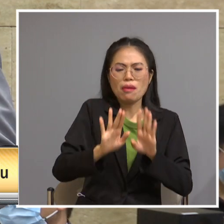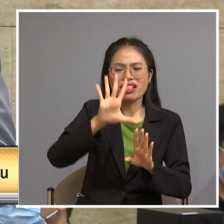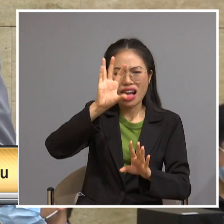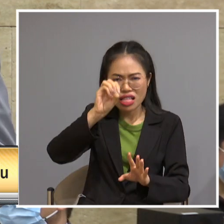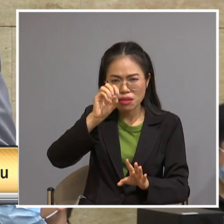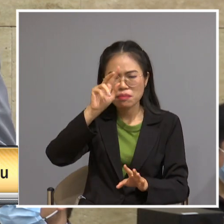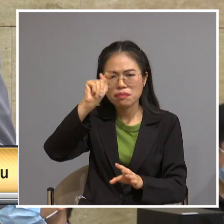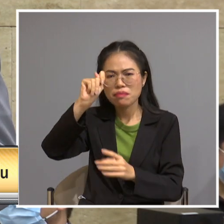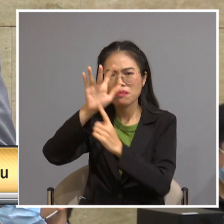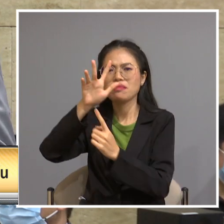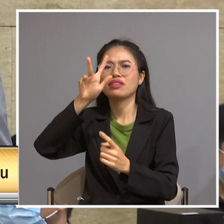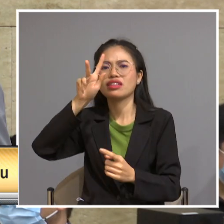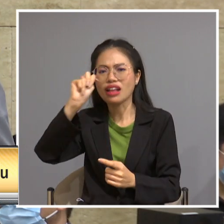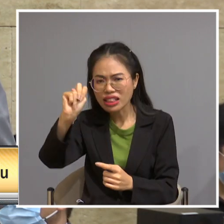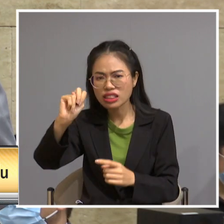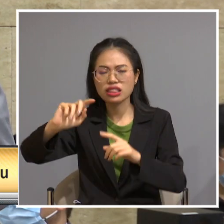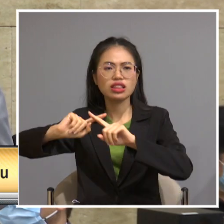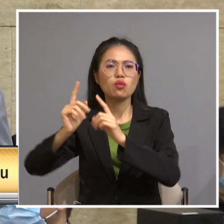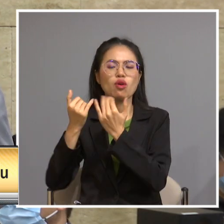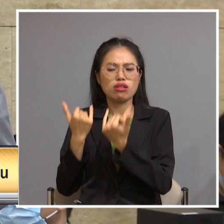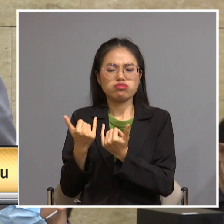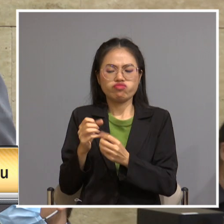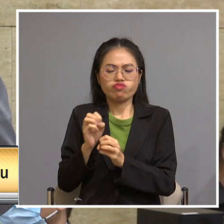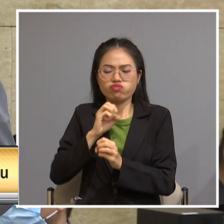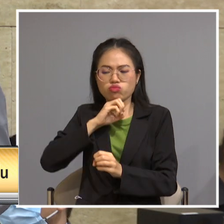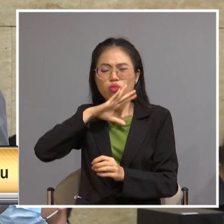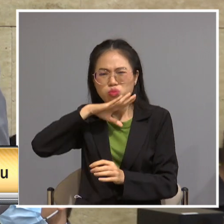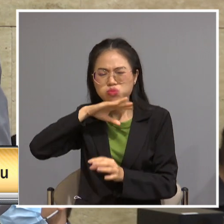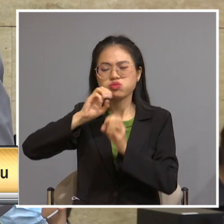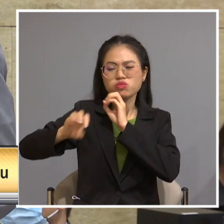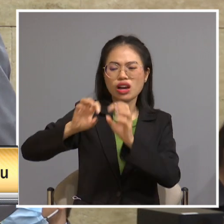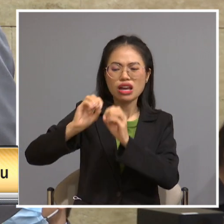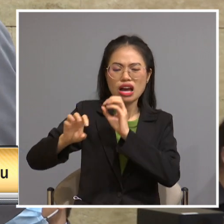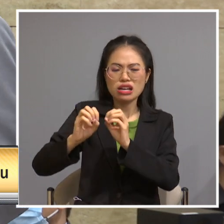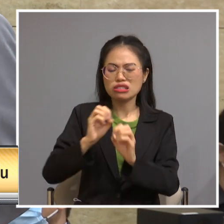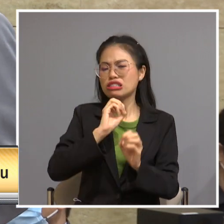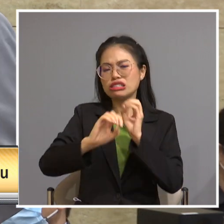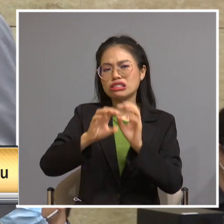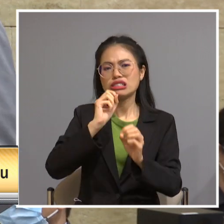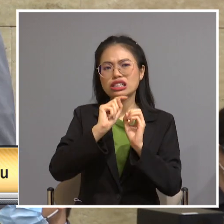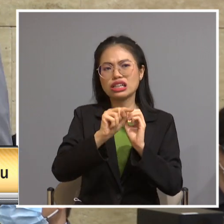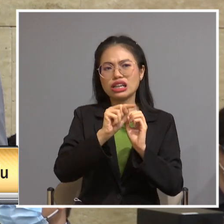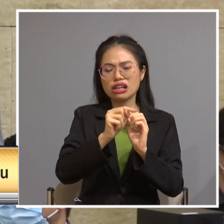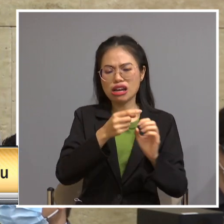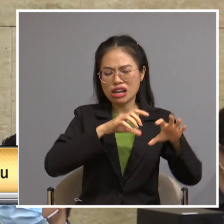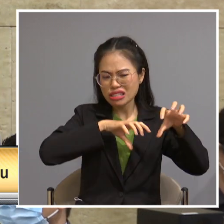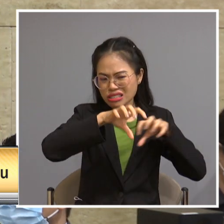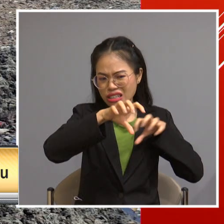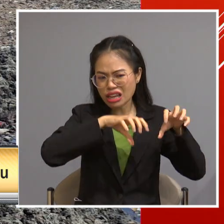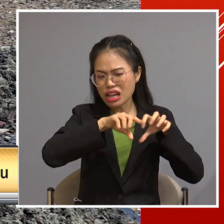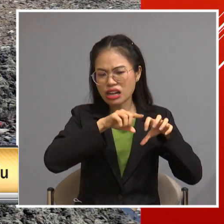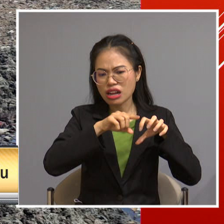ในขณะที่ขยะที่เข้ามาทิ้งและก็ให้ทางธรรมเริจได้ทำเนินการกรจัดขยะ